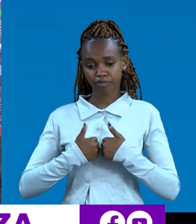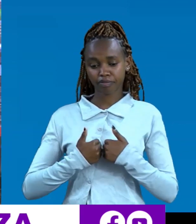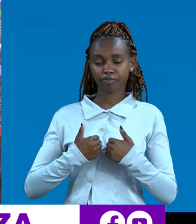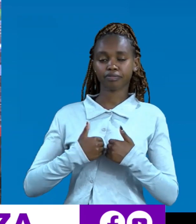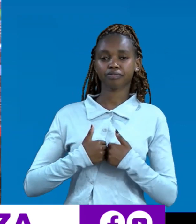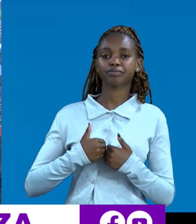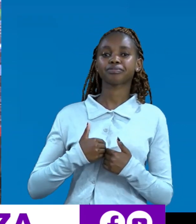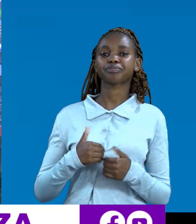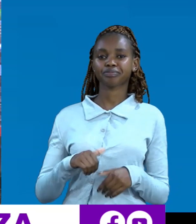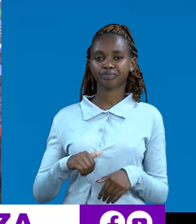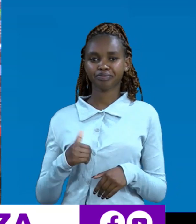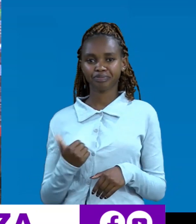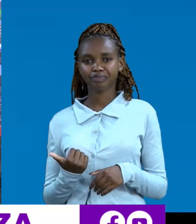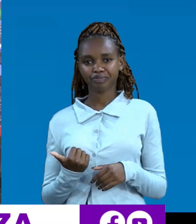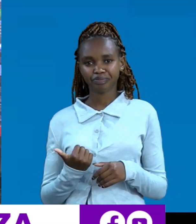tuned pia next week.